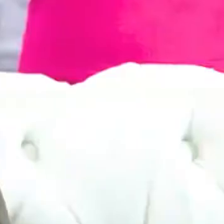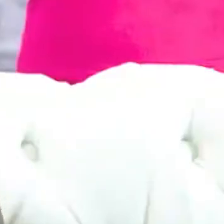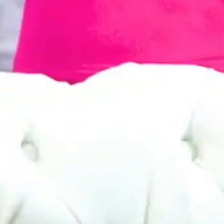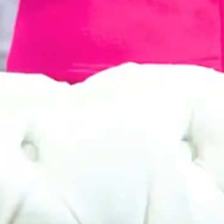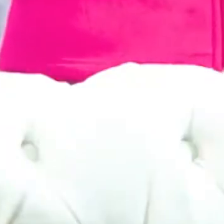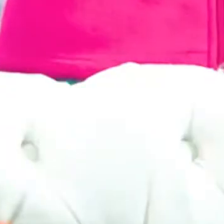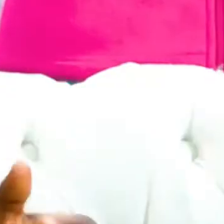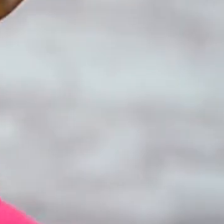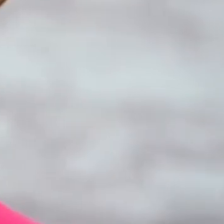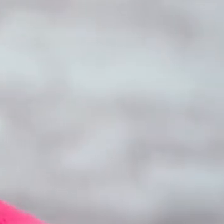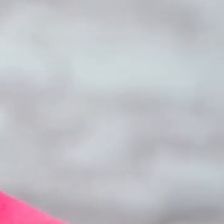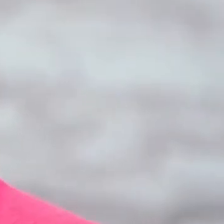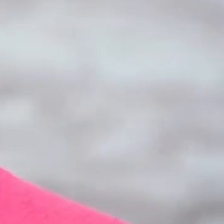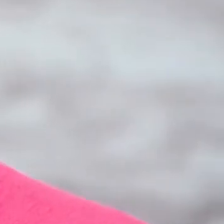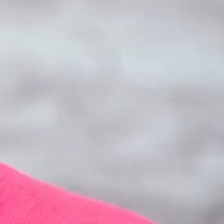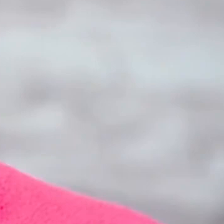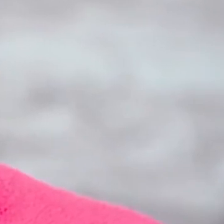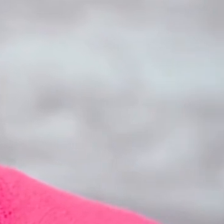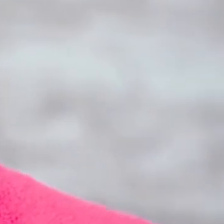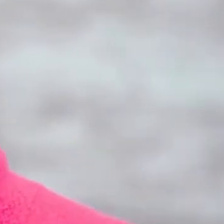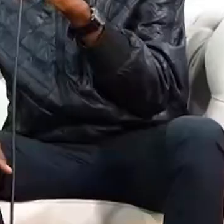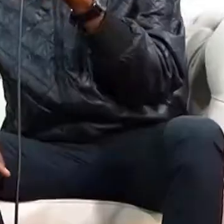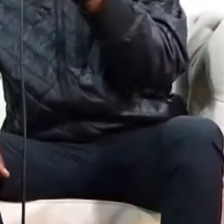unza misumbu ticha faraneku